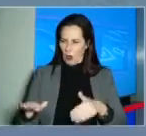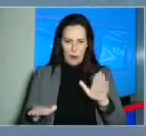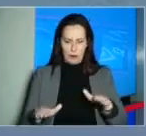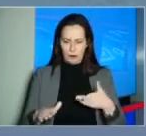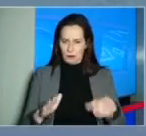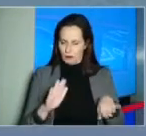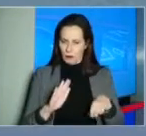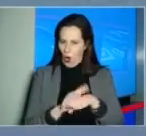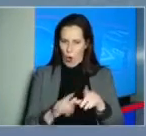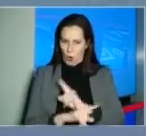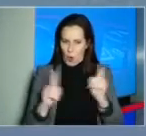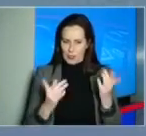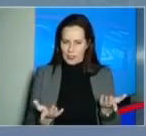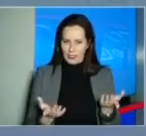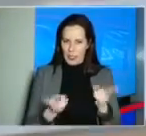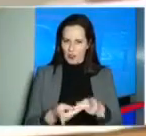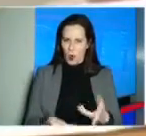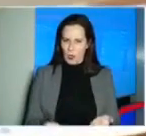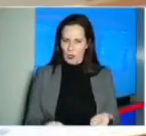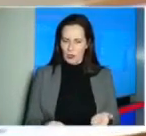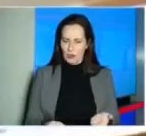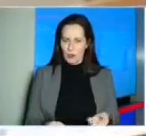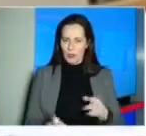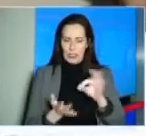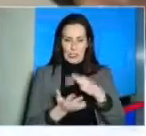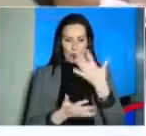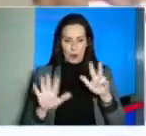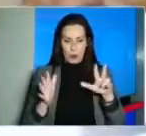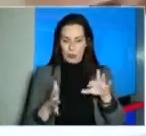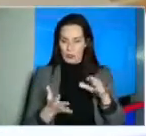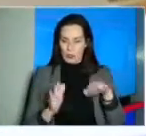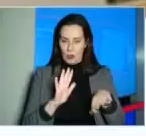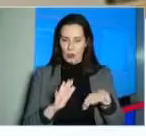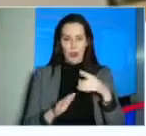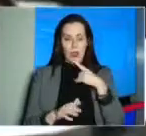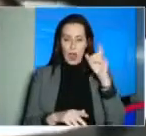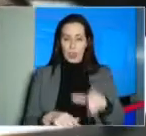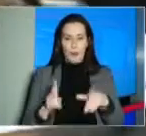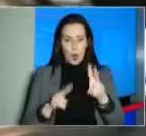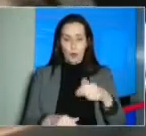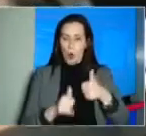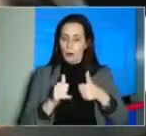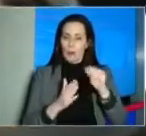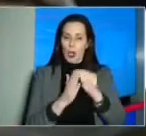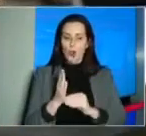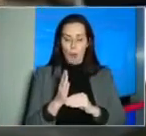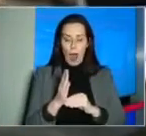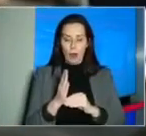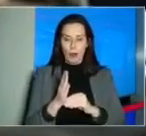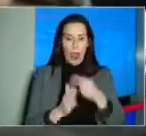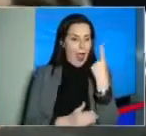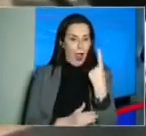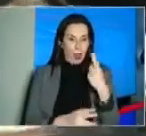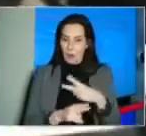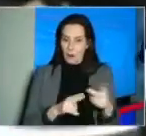והחוק הזה אוסר על האפשרות הזאת. סעיף 58 לחוק הבחירות לכנסת אומר שאדם יכול להיות מועמד ברשימת מועמדים